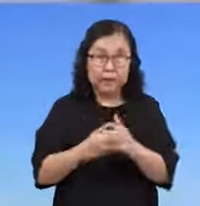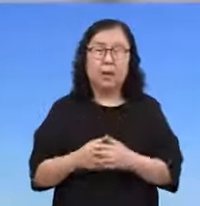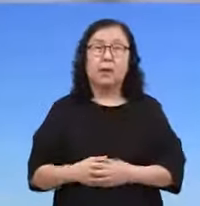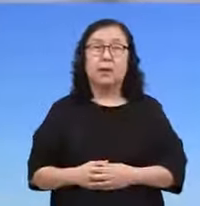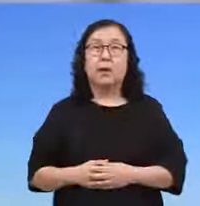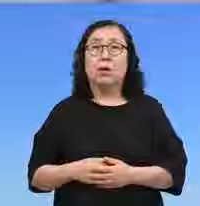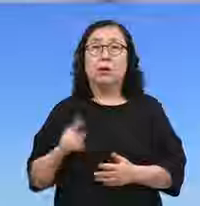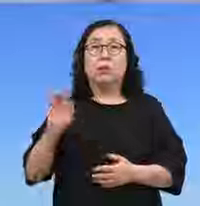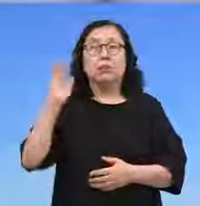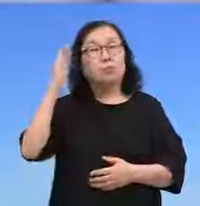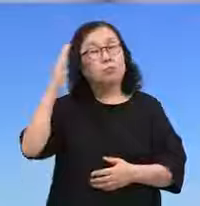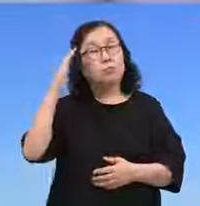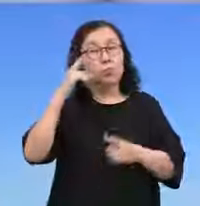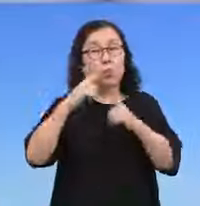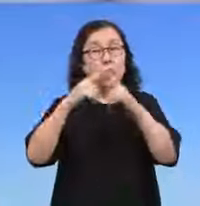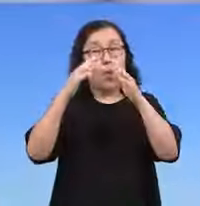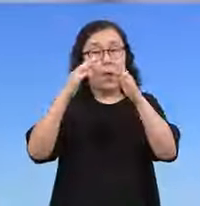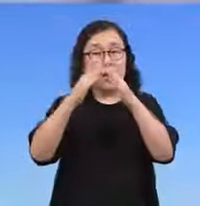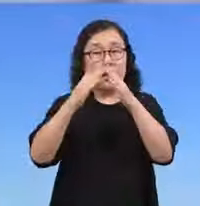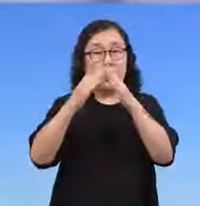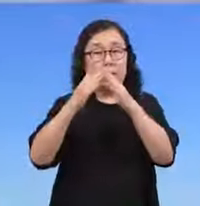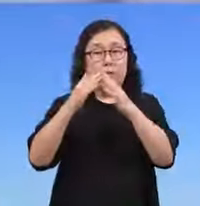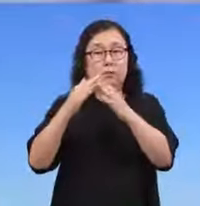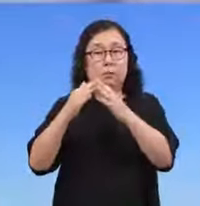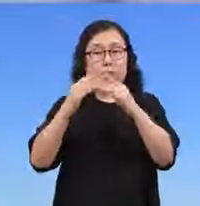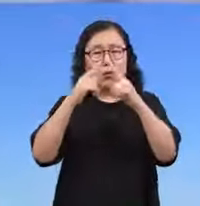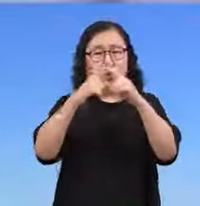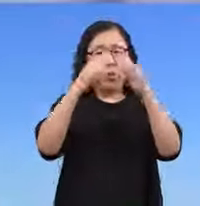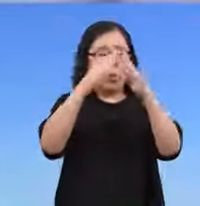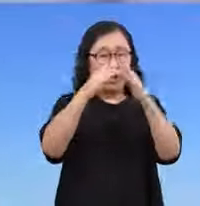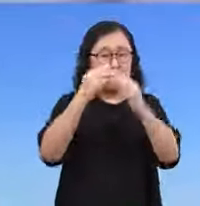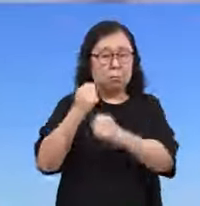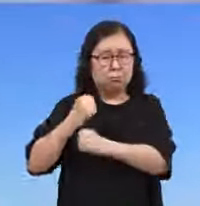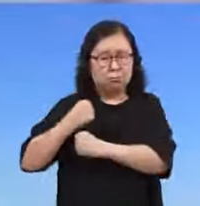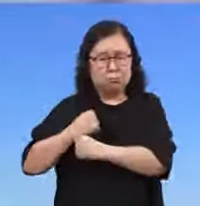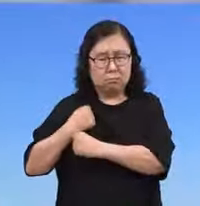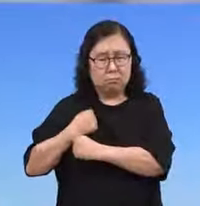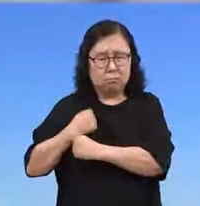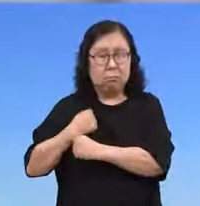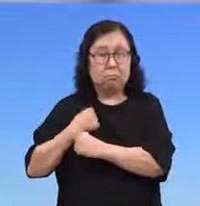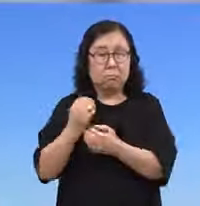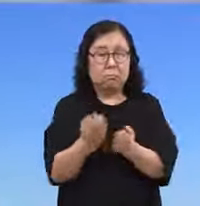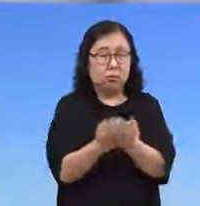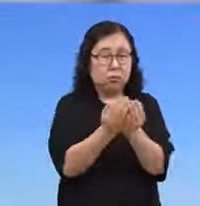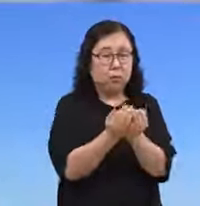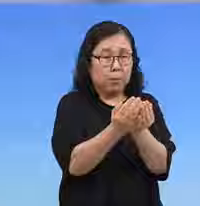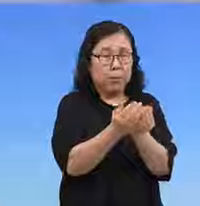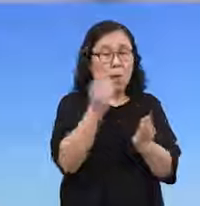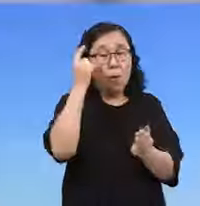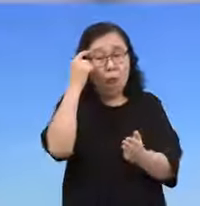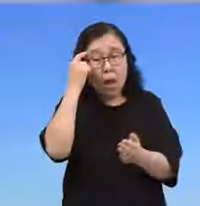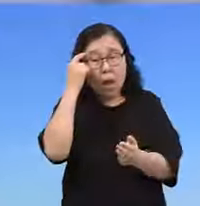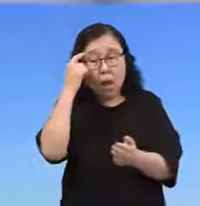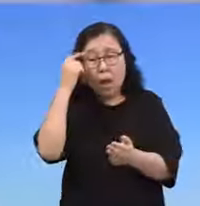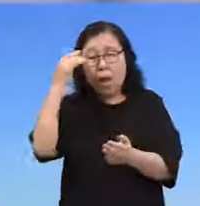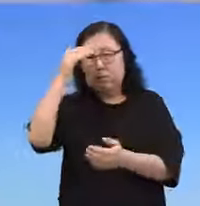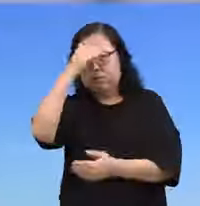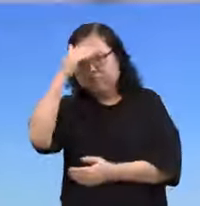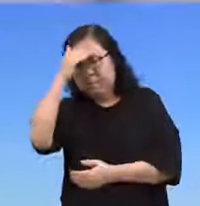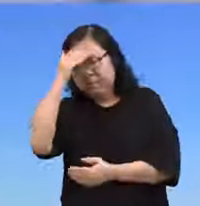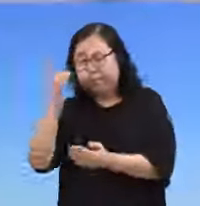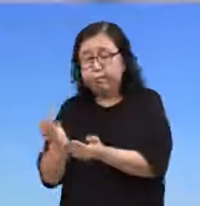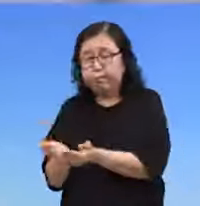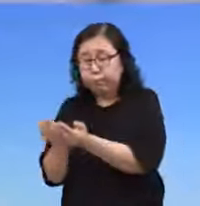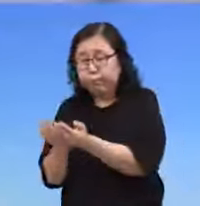사실 지금 흔히들 교회는 유람선이 아니라 전투함인데 오늘날 교회는 유람선이 되어버렸다,